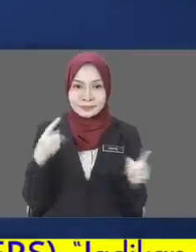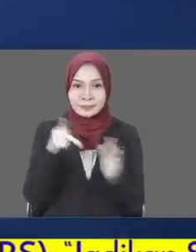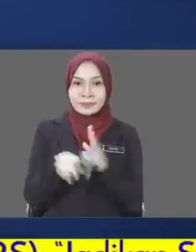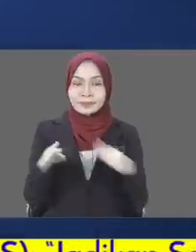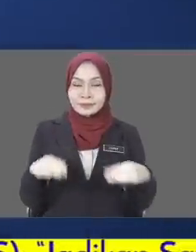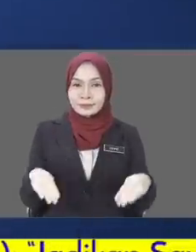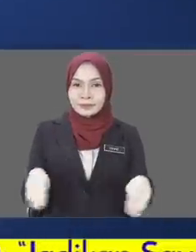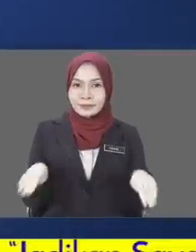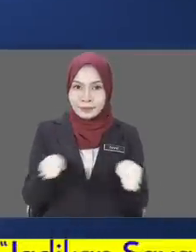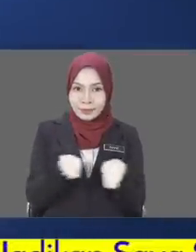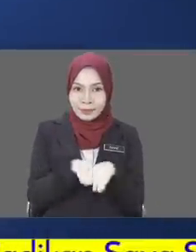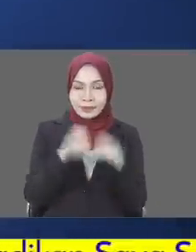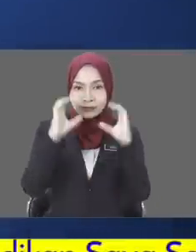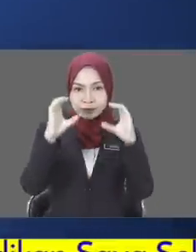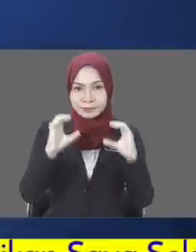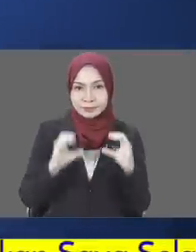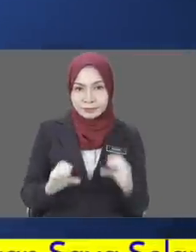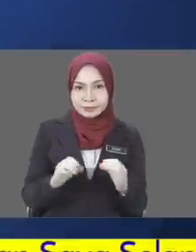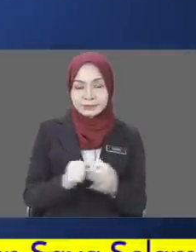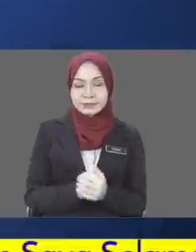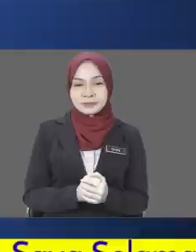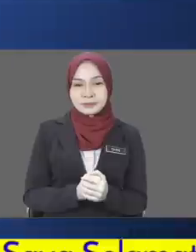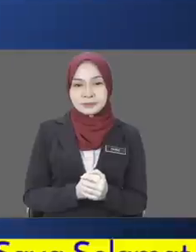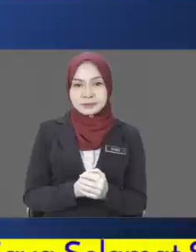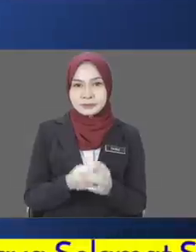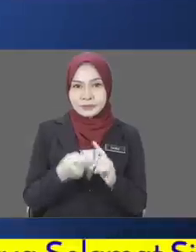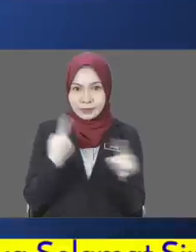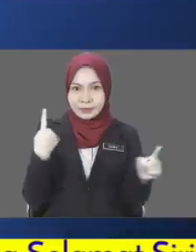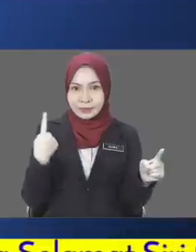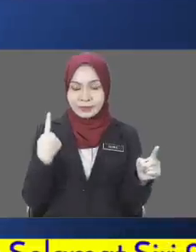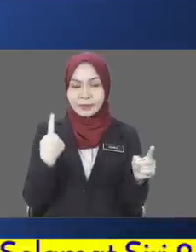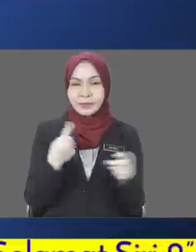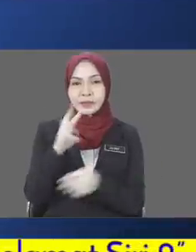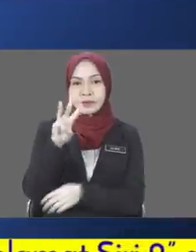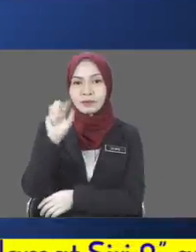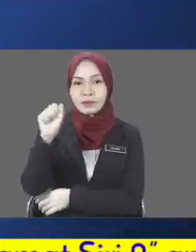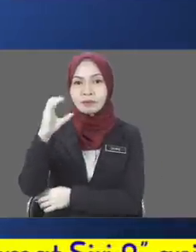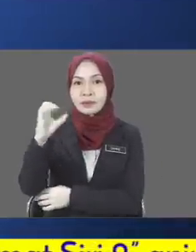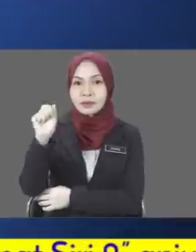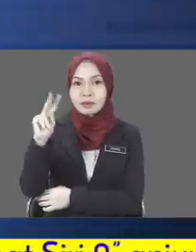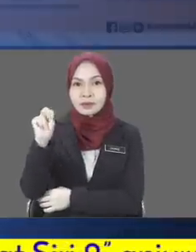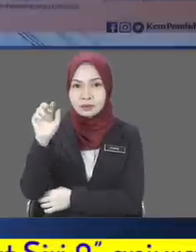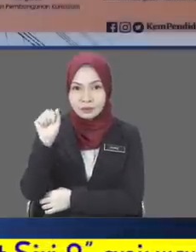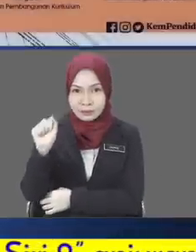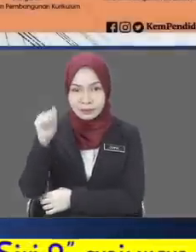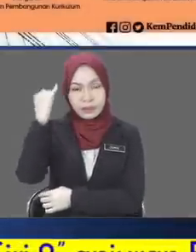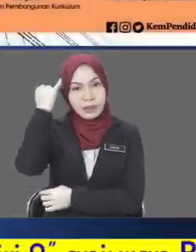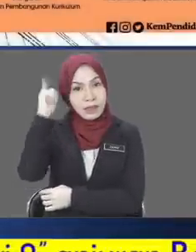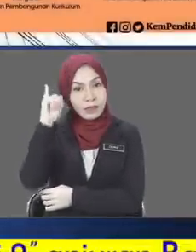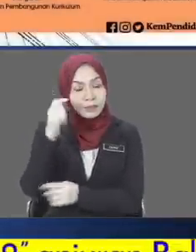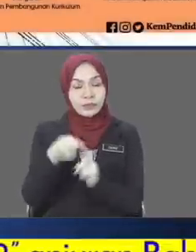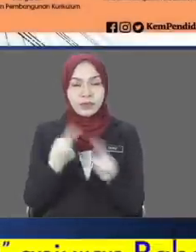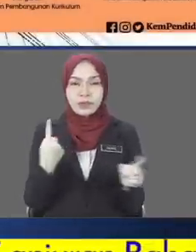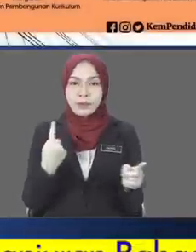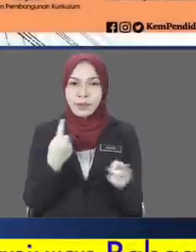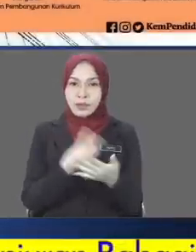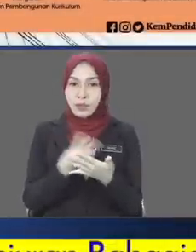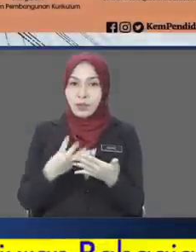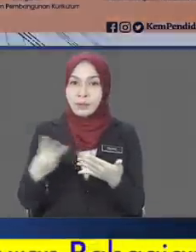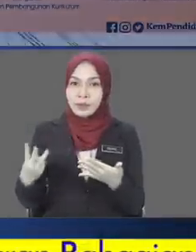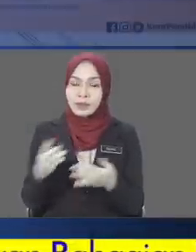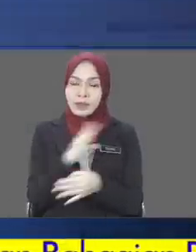kaidah termasuklah mengadakan sesi wacana ilmu melalui masa ke masa